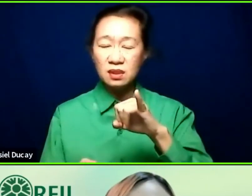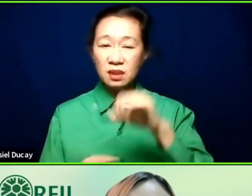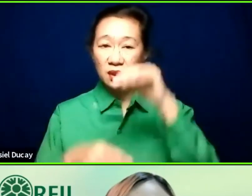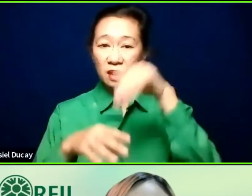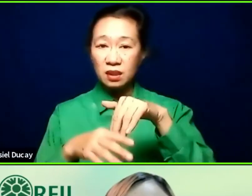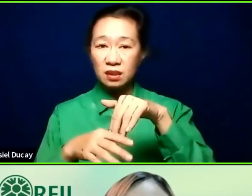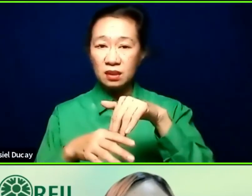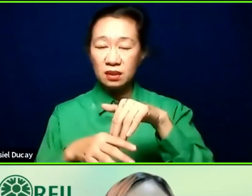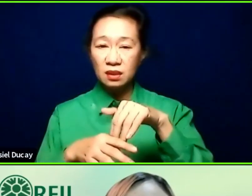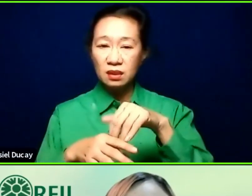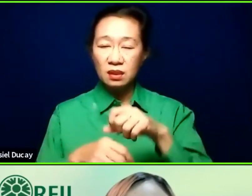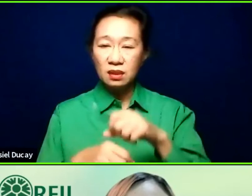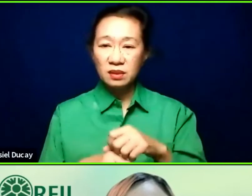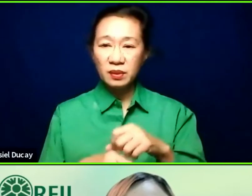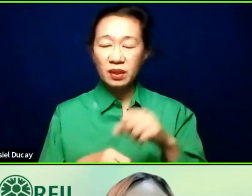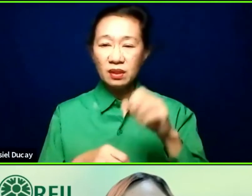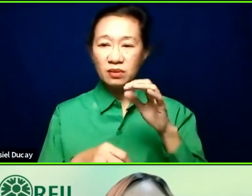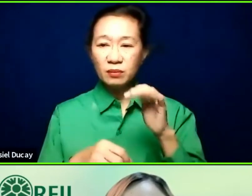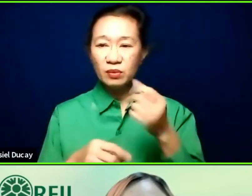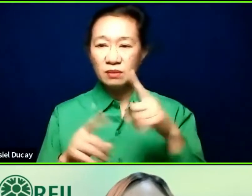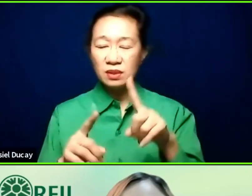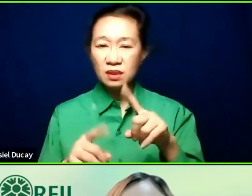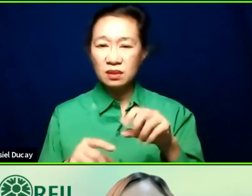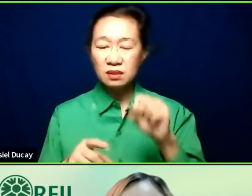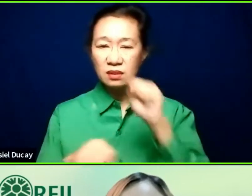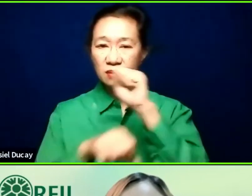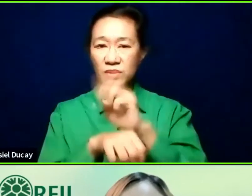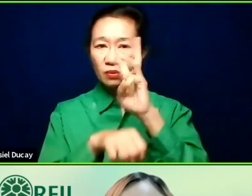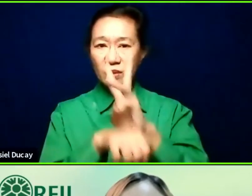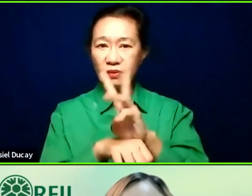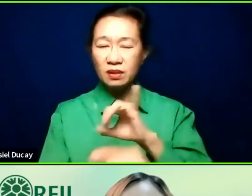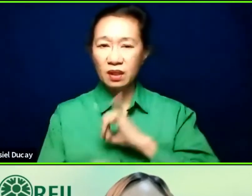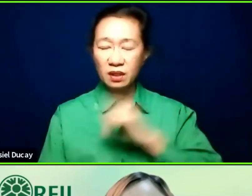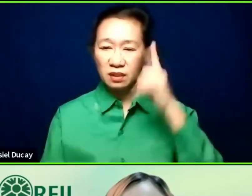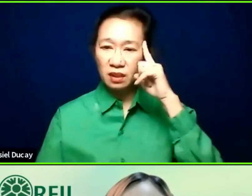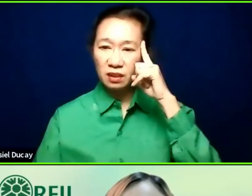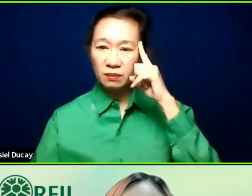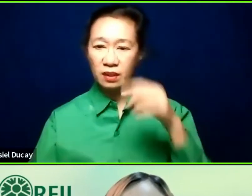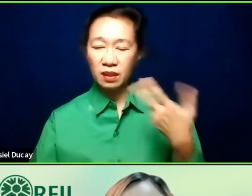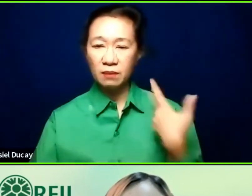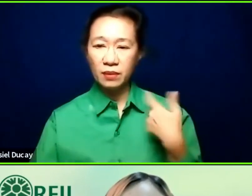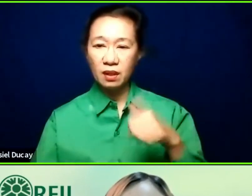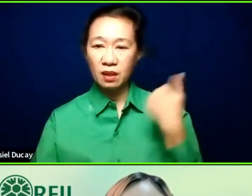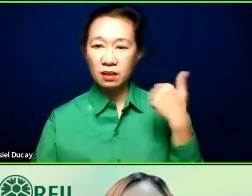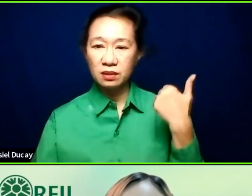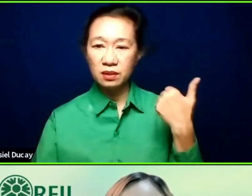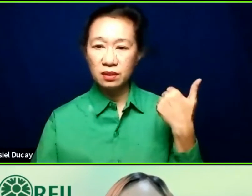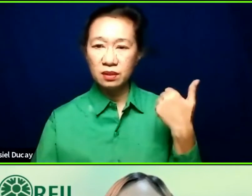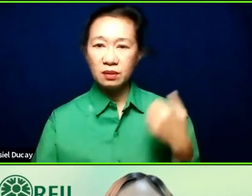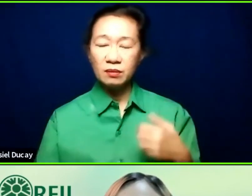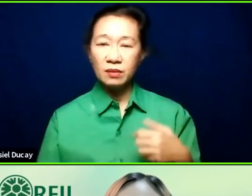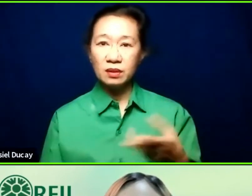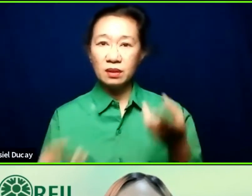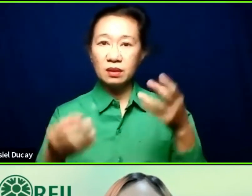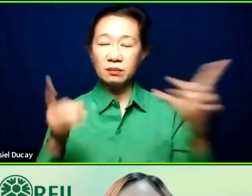nasa Department of Social Welfare and Development. No, I think meron din ibang mga pinapatakbo, no,